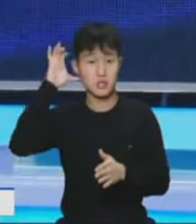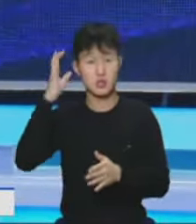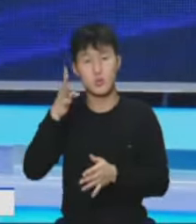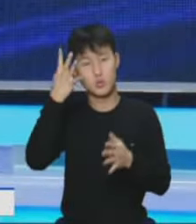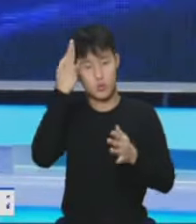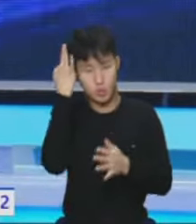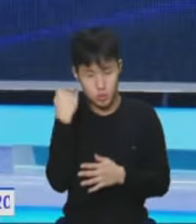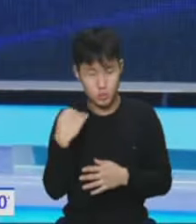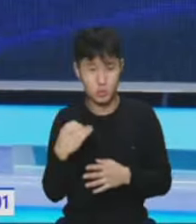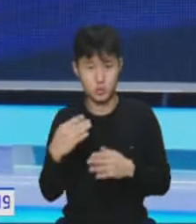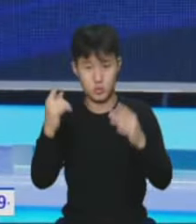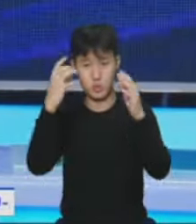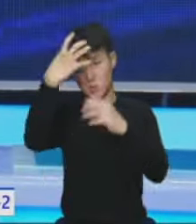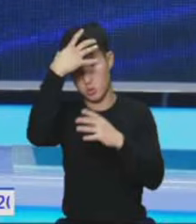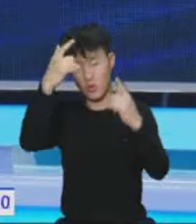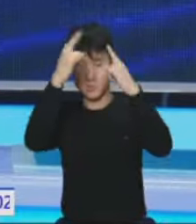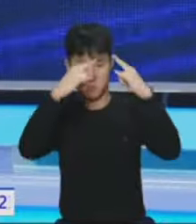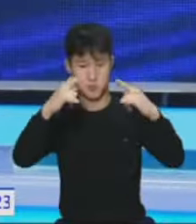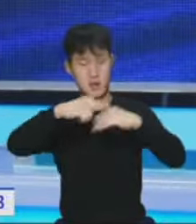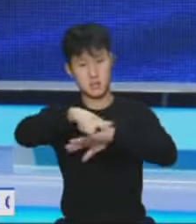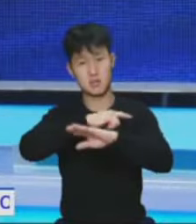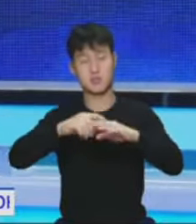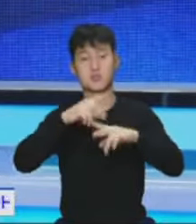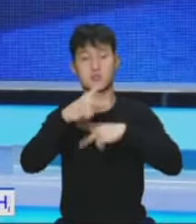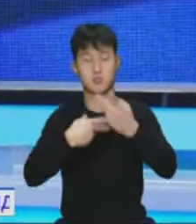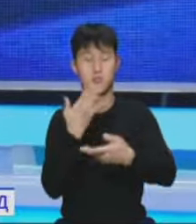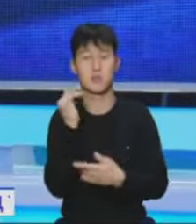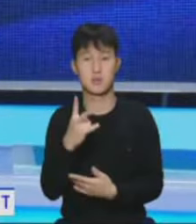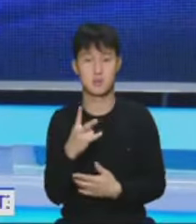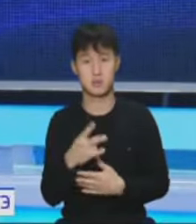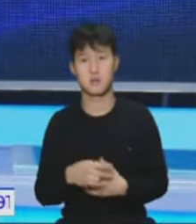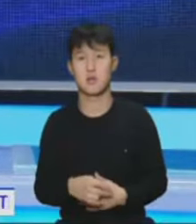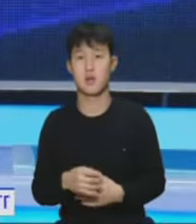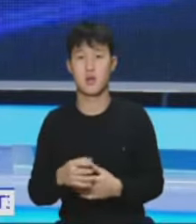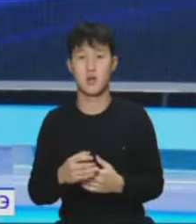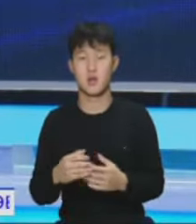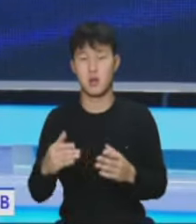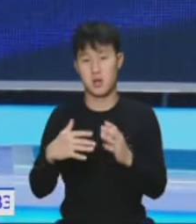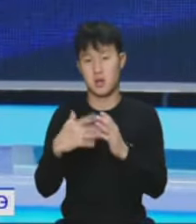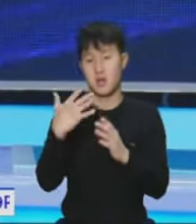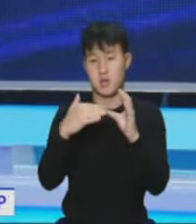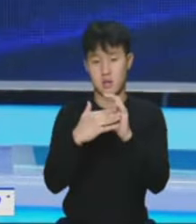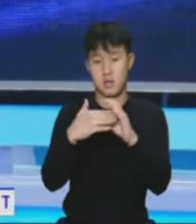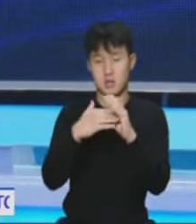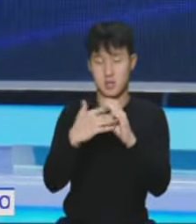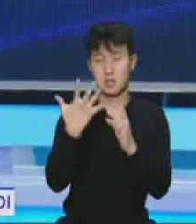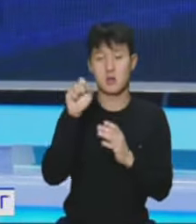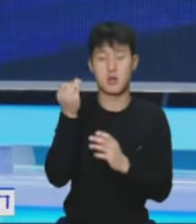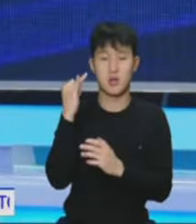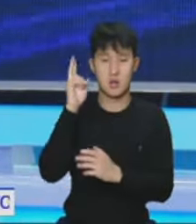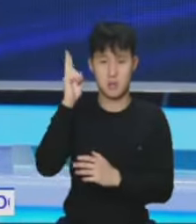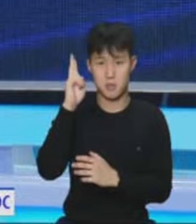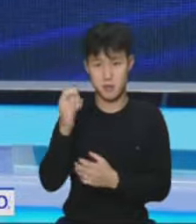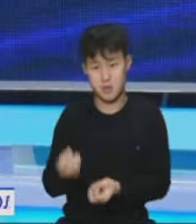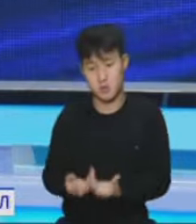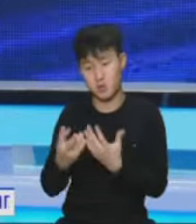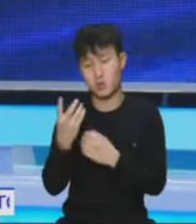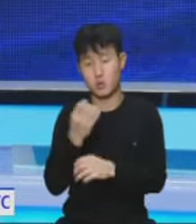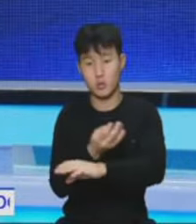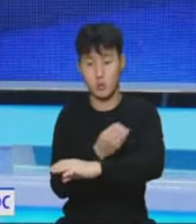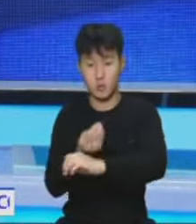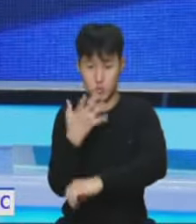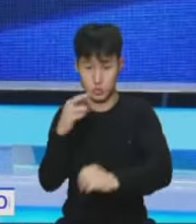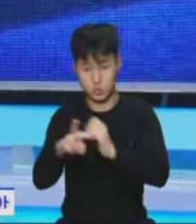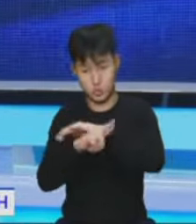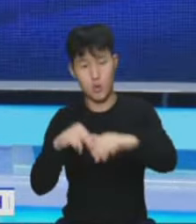хугацаанд төрийн ордонд болж өнгөрлөө. Зэньхүү нээлттэй сонсголоор орон нутгийн өмчөд 5 тулгай компани болон Эрдэнэс 5 тулгай компани гарсан нүүрсний хулгай,